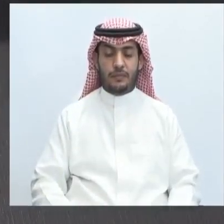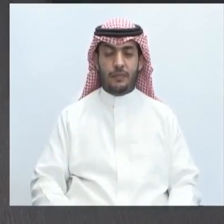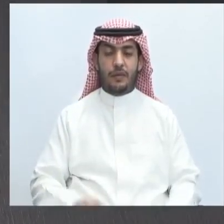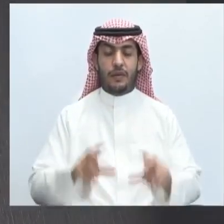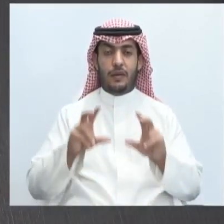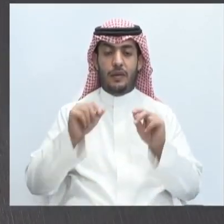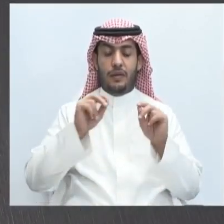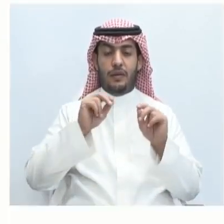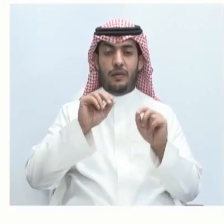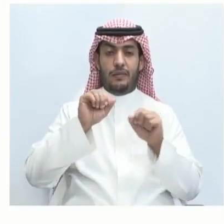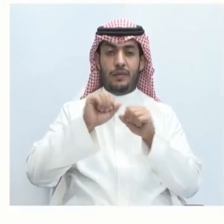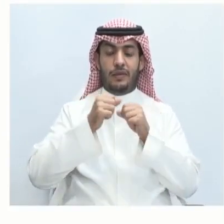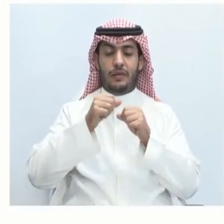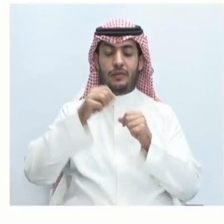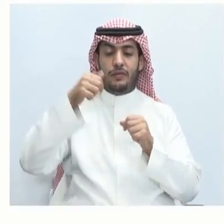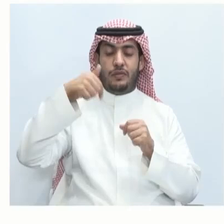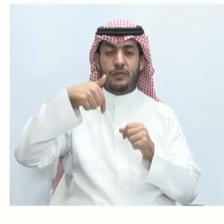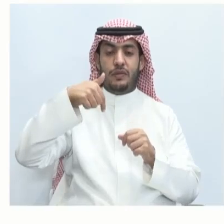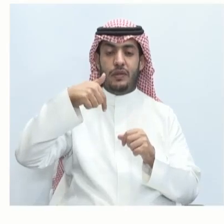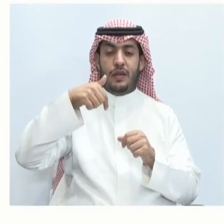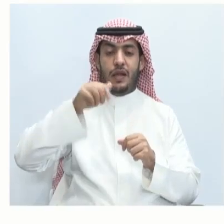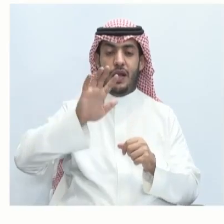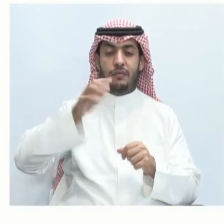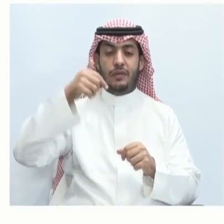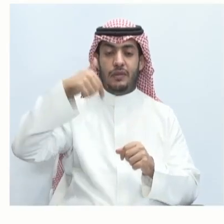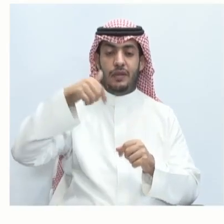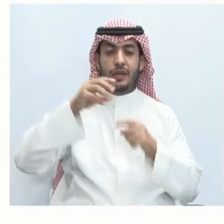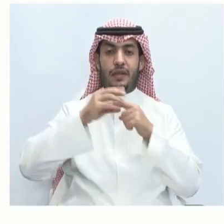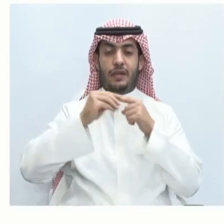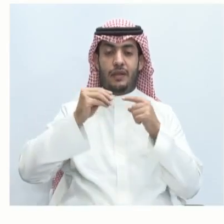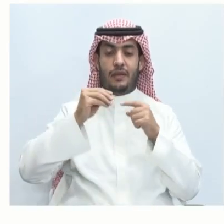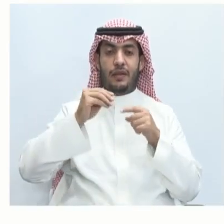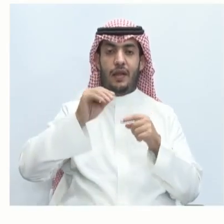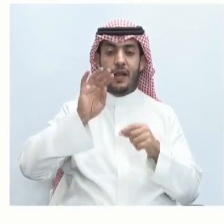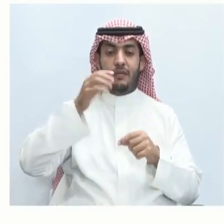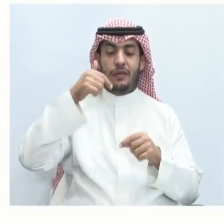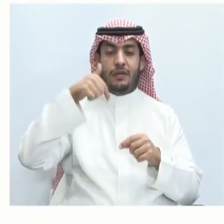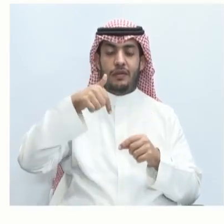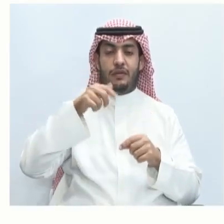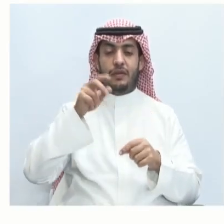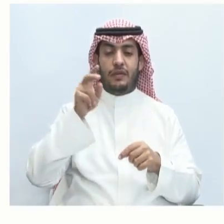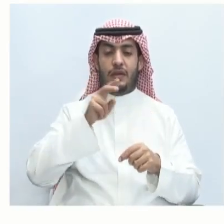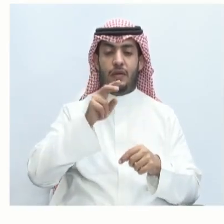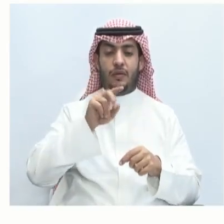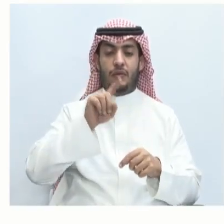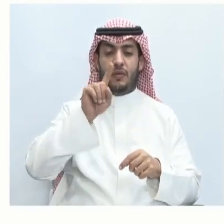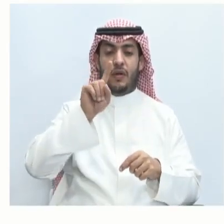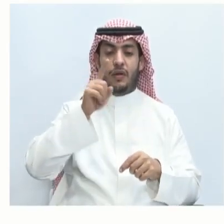تمثل الكسر سدس اذا خمسه اسداس مطروحا منها اربعه اسلاس تساوي